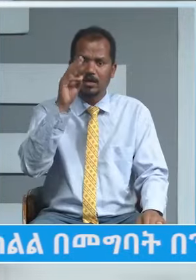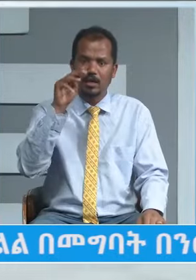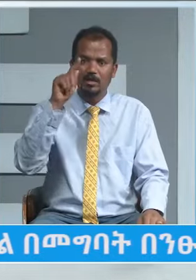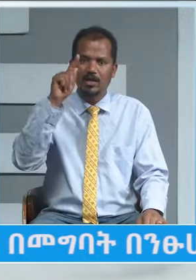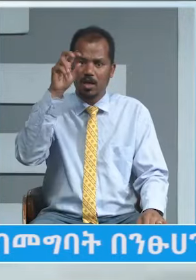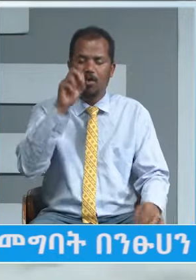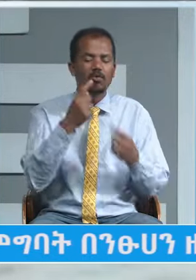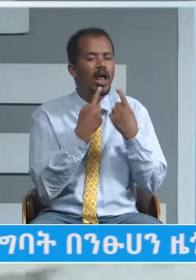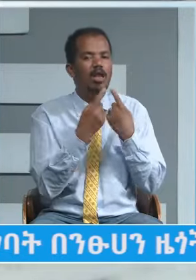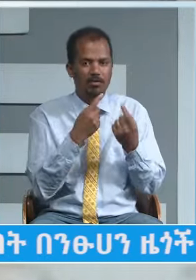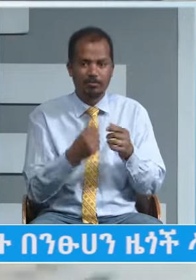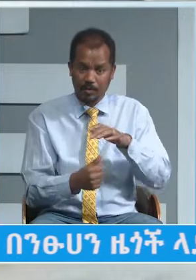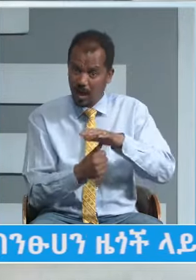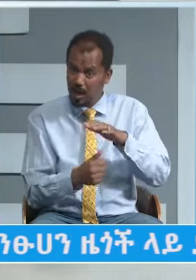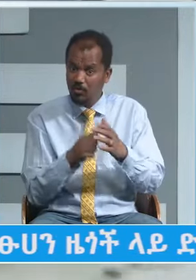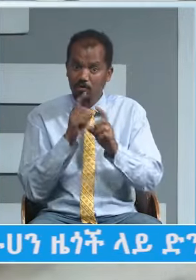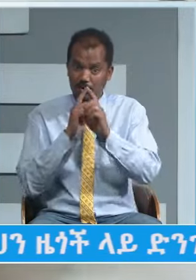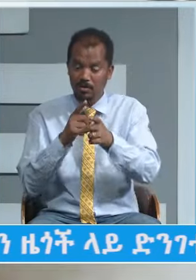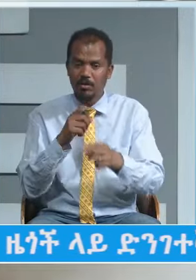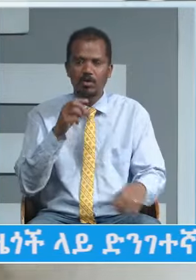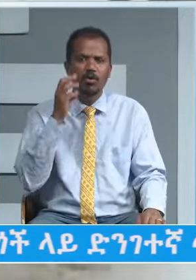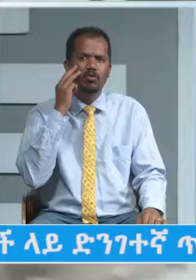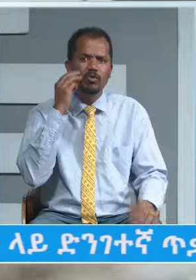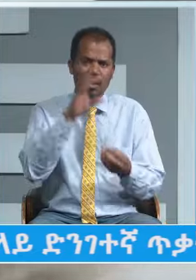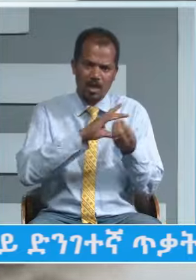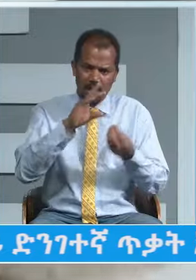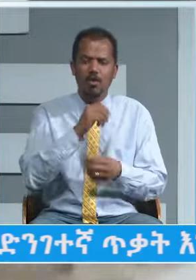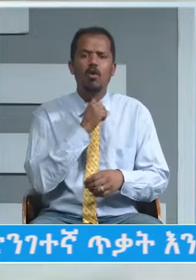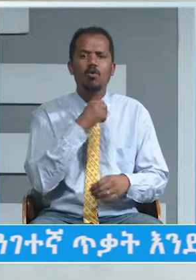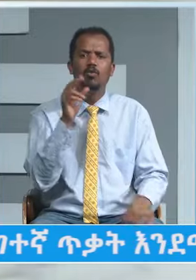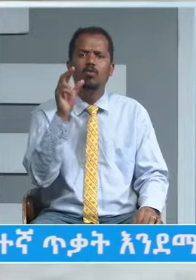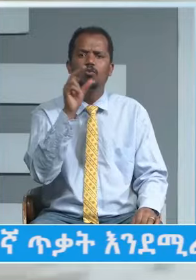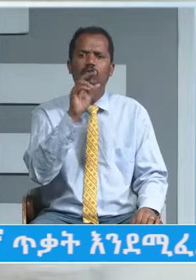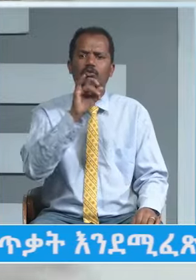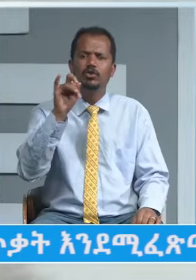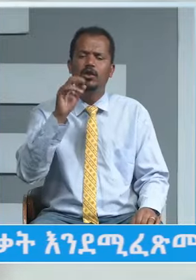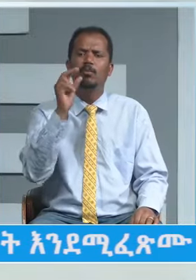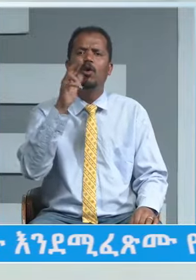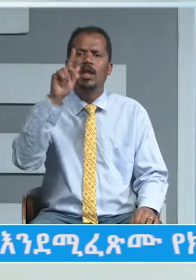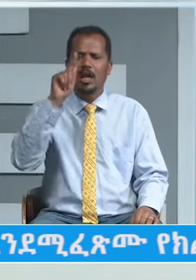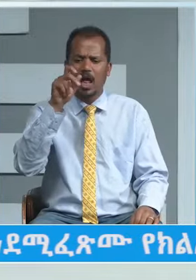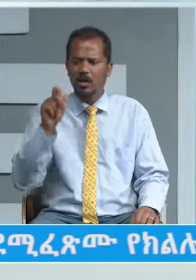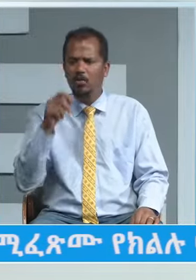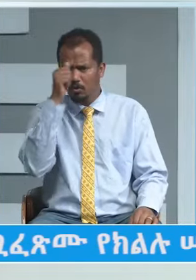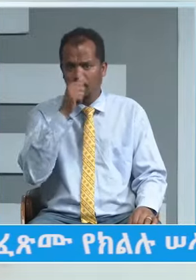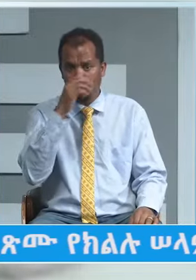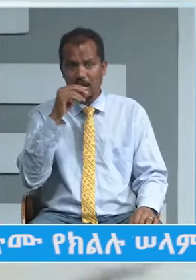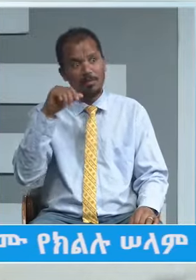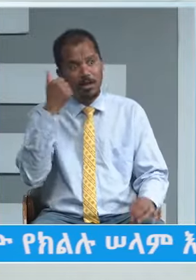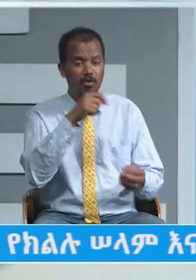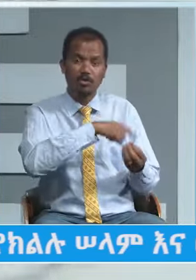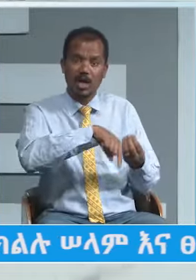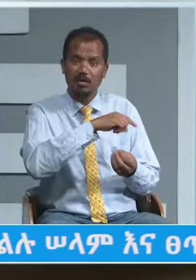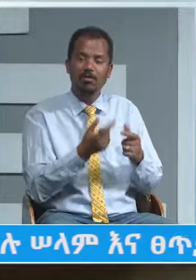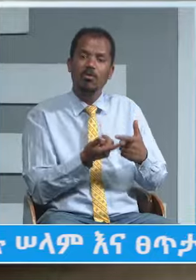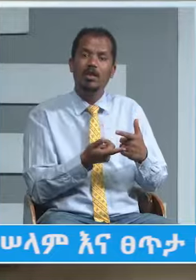ዶክተር አሳምነው ተሾመን አነጋግሯል። ዳይሬክተሩ በምላሻቸውም በሶማሌ ክልል፣ በኦሮሚያ በጉጂ፣ በቦረና፣ በደቡብ ኢትዮጵያ ክልል እንዲሁም